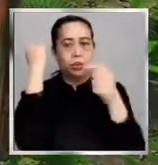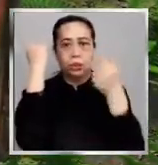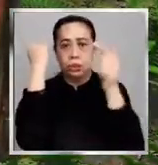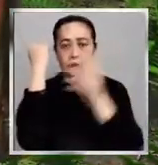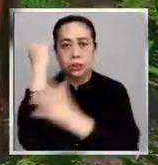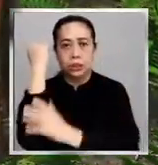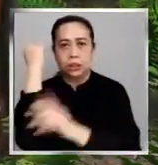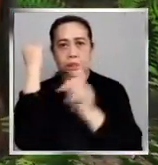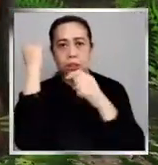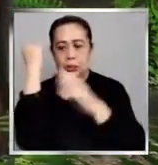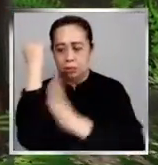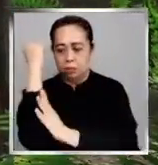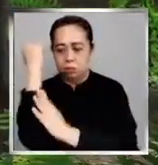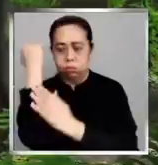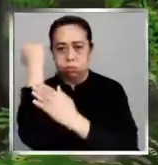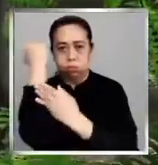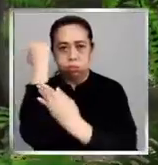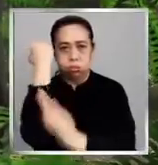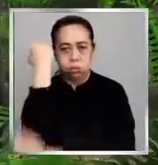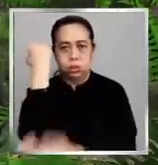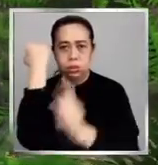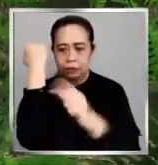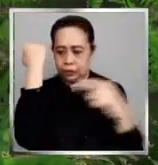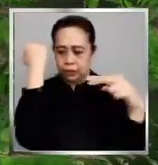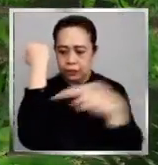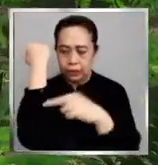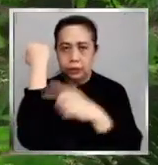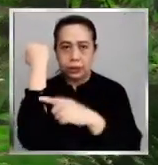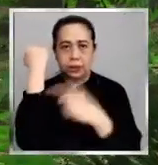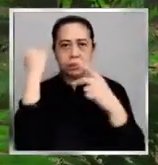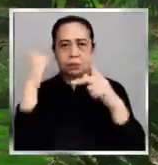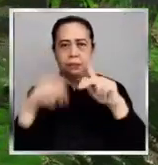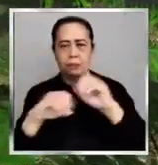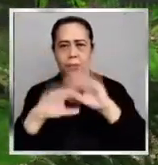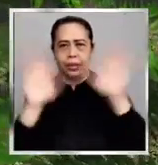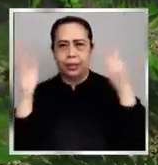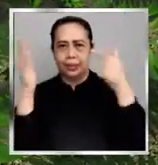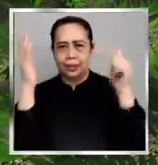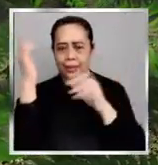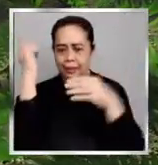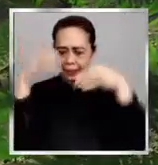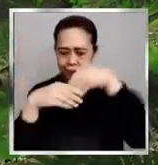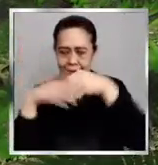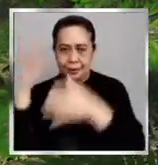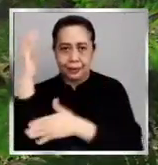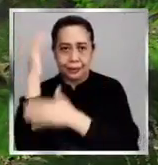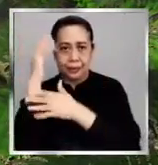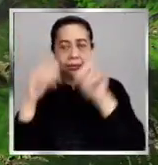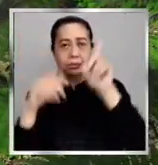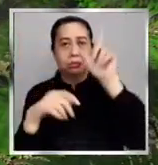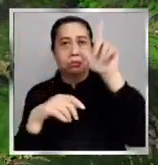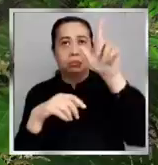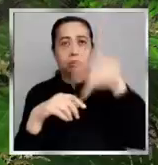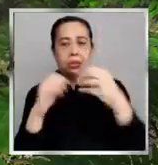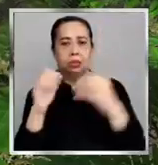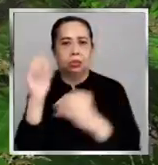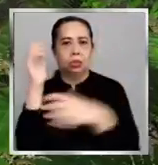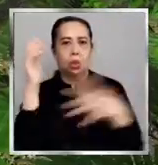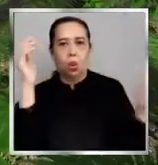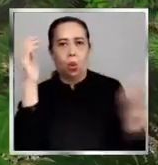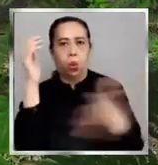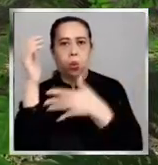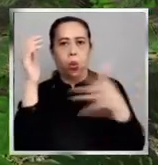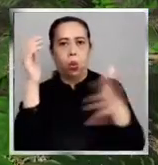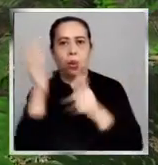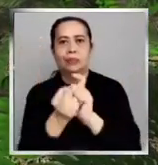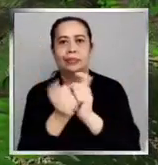Pag nag-shed ang bark o balat nito, unang masisilayan ang bright green nitong inner layer. Habang tumatagal, na-expose ito sa hangin kaya nag-age